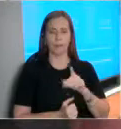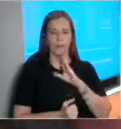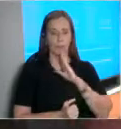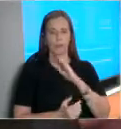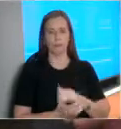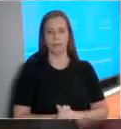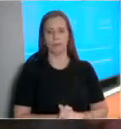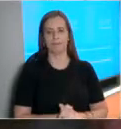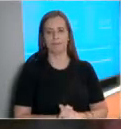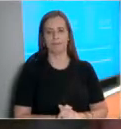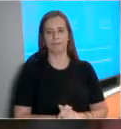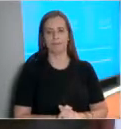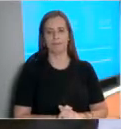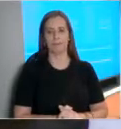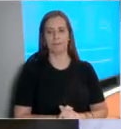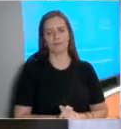הכיסאות.